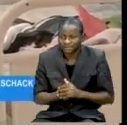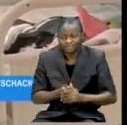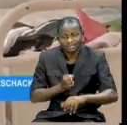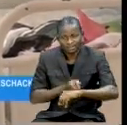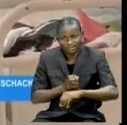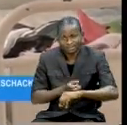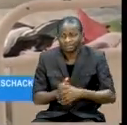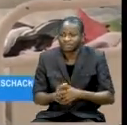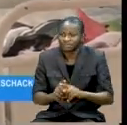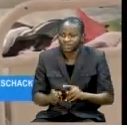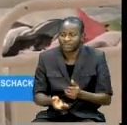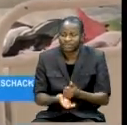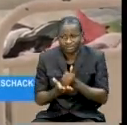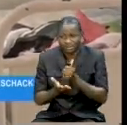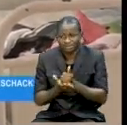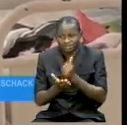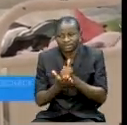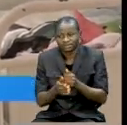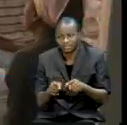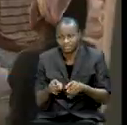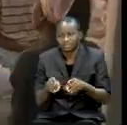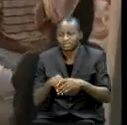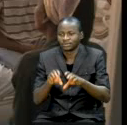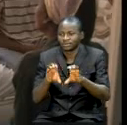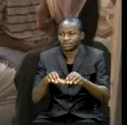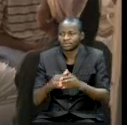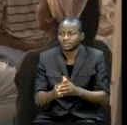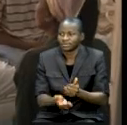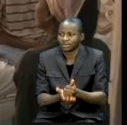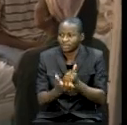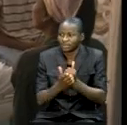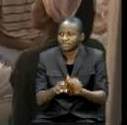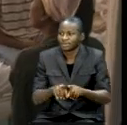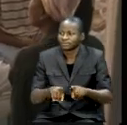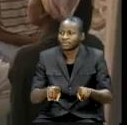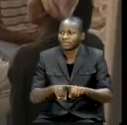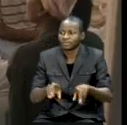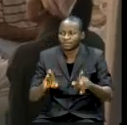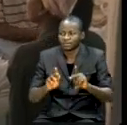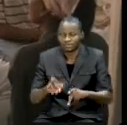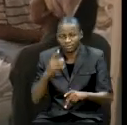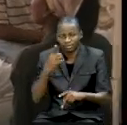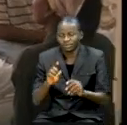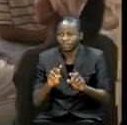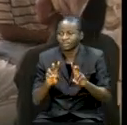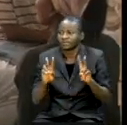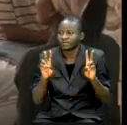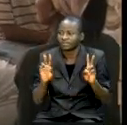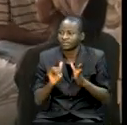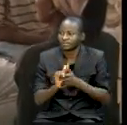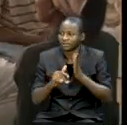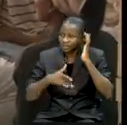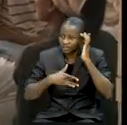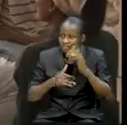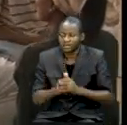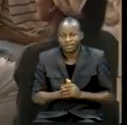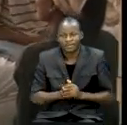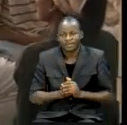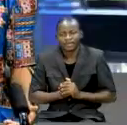souffrent. Éviter de s'exposer à la poussière et au froid permet de lutter contre cette maladie, surtout pendant cette période